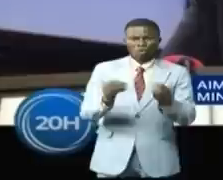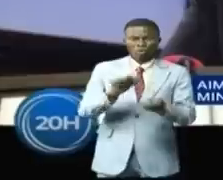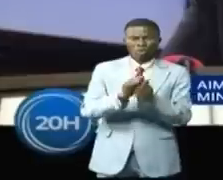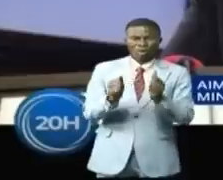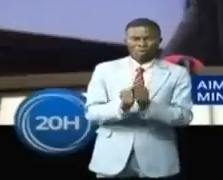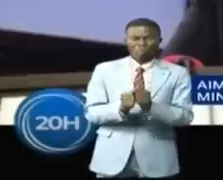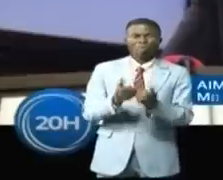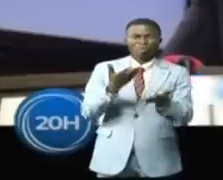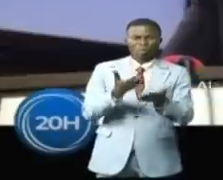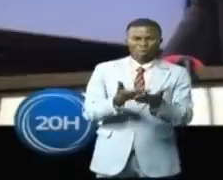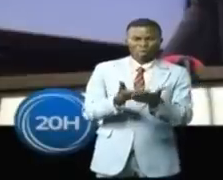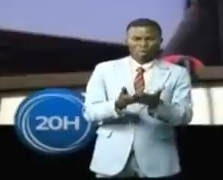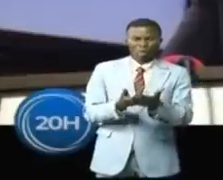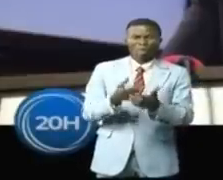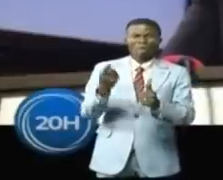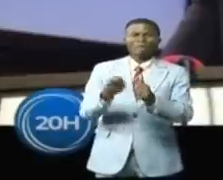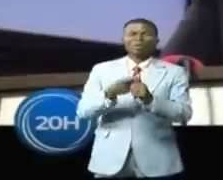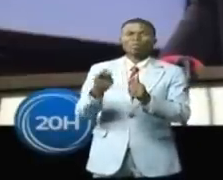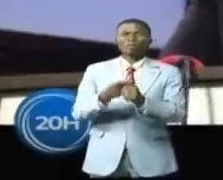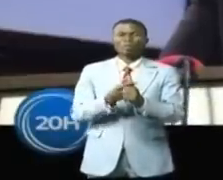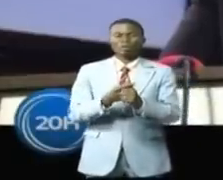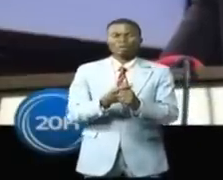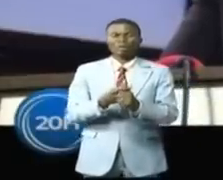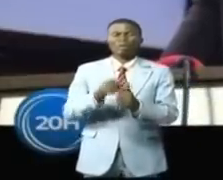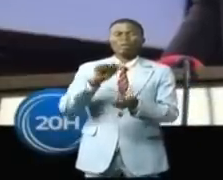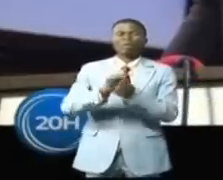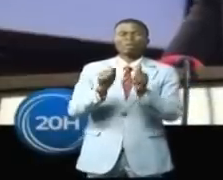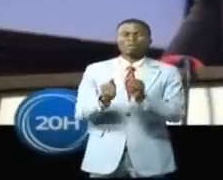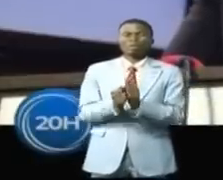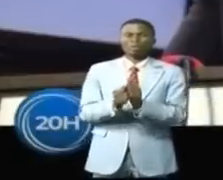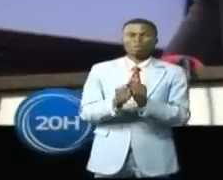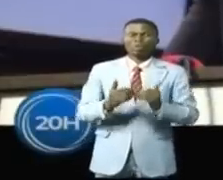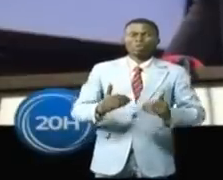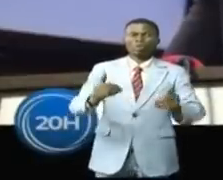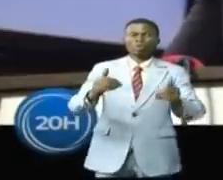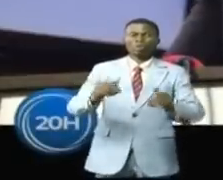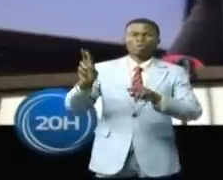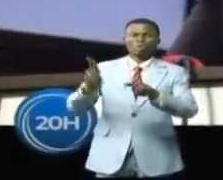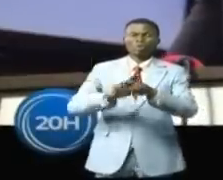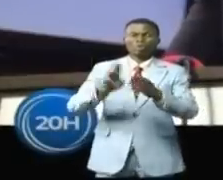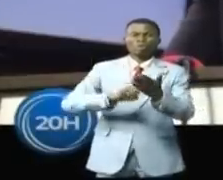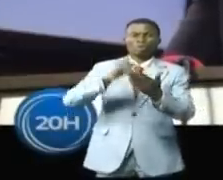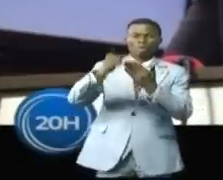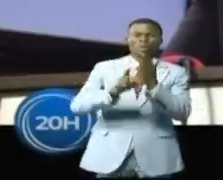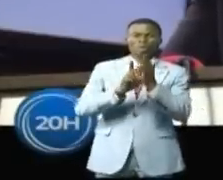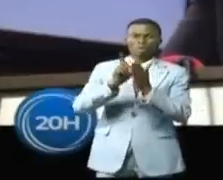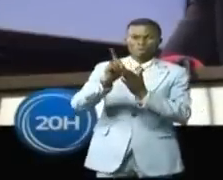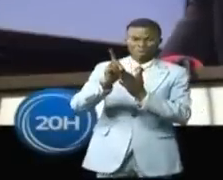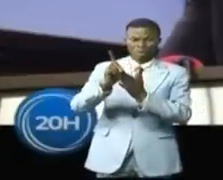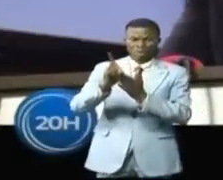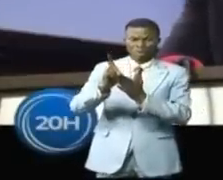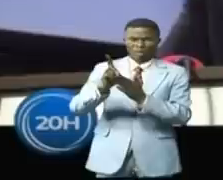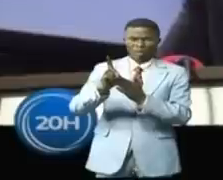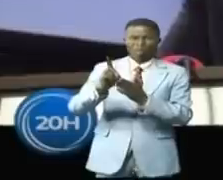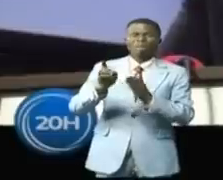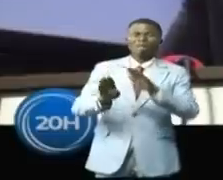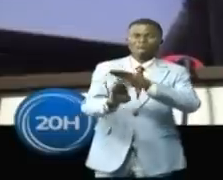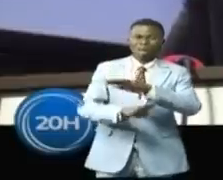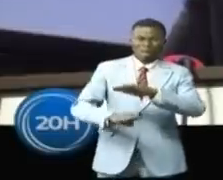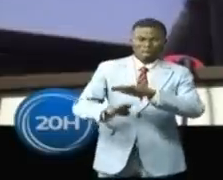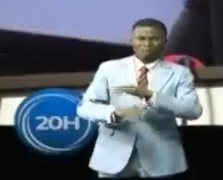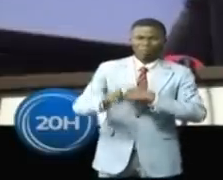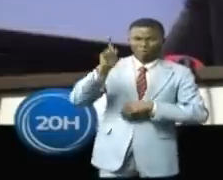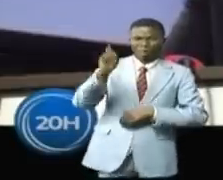pays, notamment dans le cadre de la poursuite de la mise en œuvre du programme de développement local à la base des